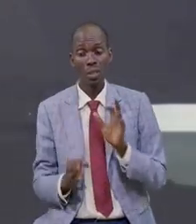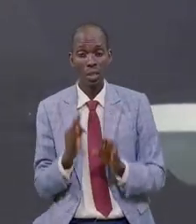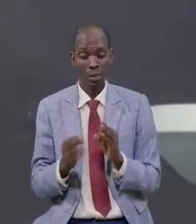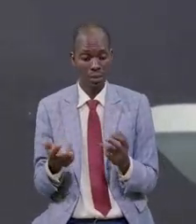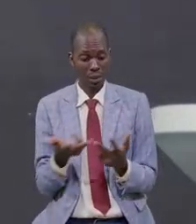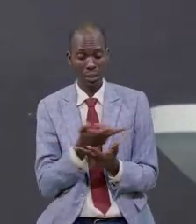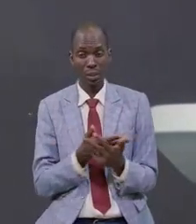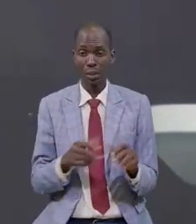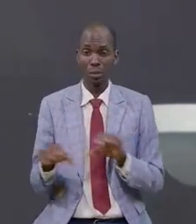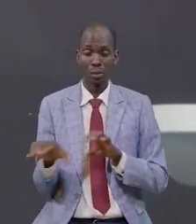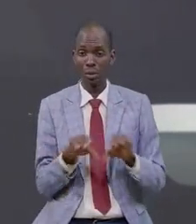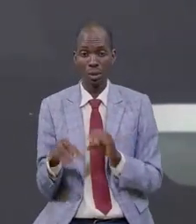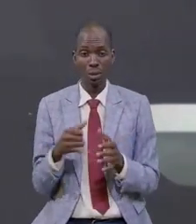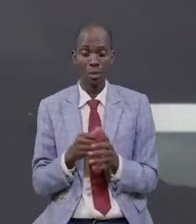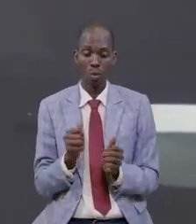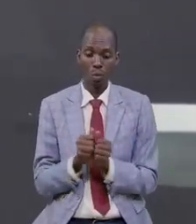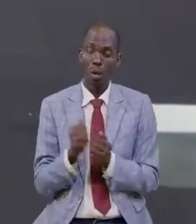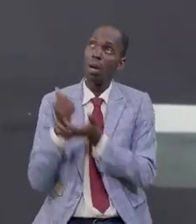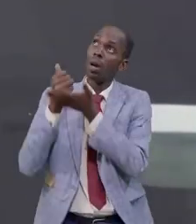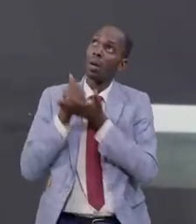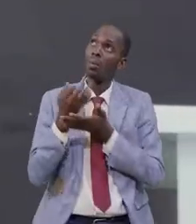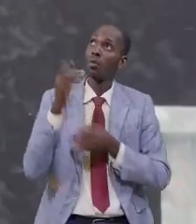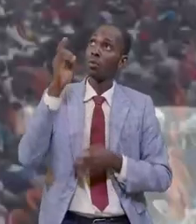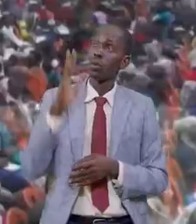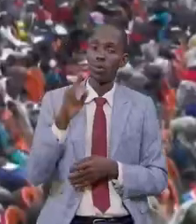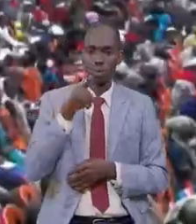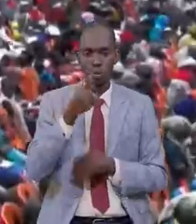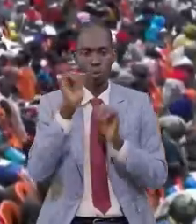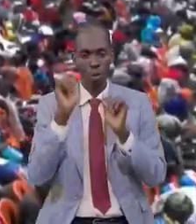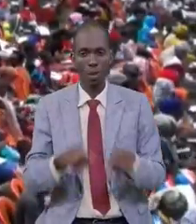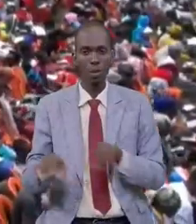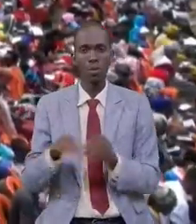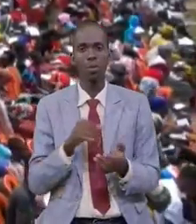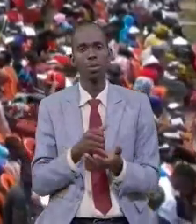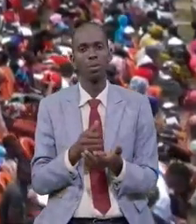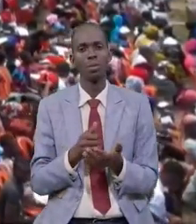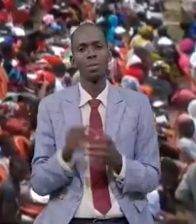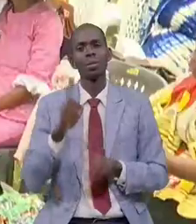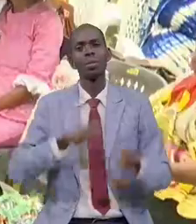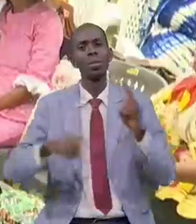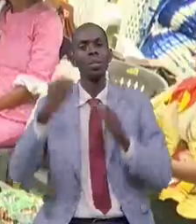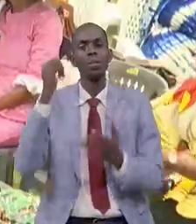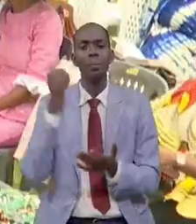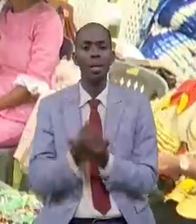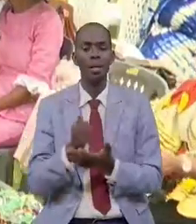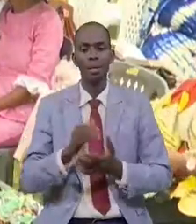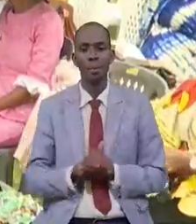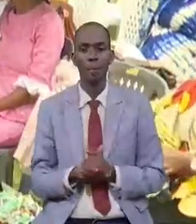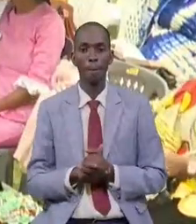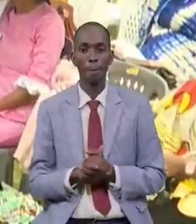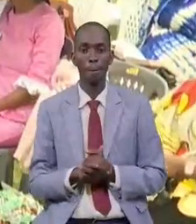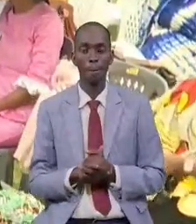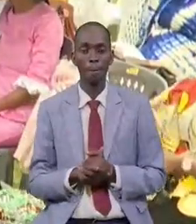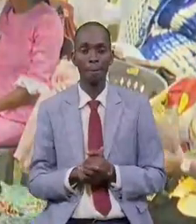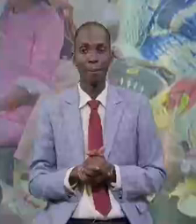par l'aide de Dieu toi aussi tu peux le faire un bon amen